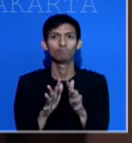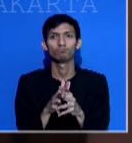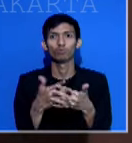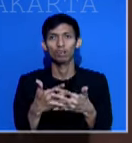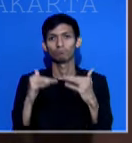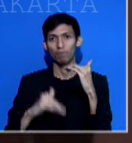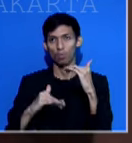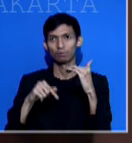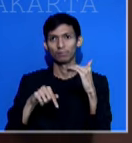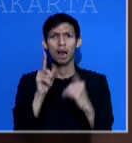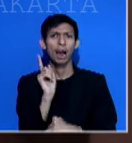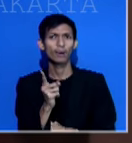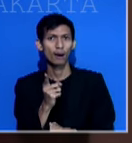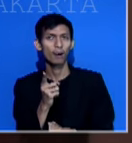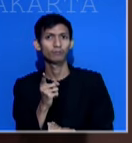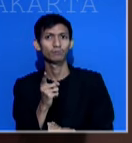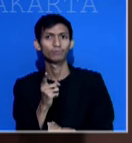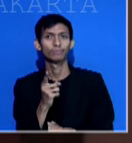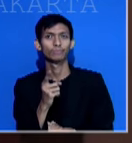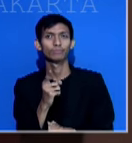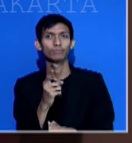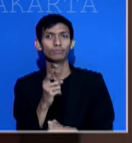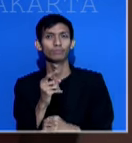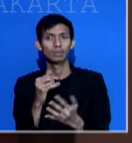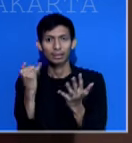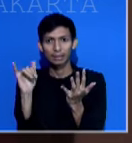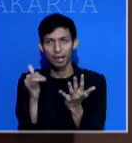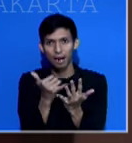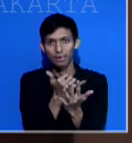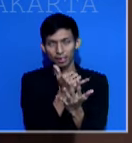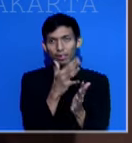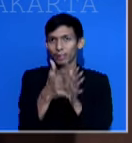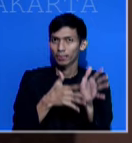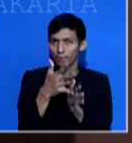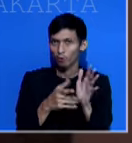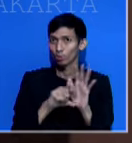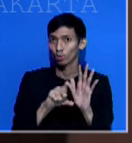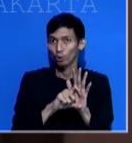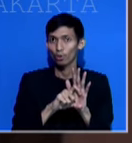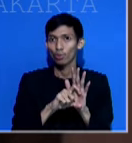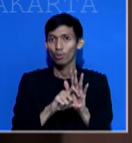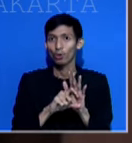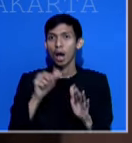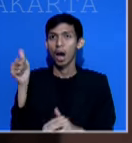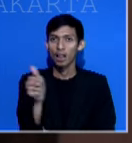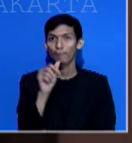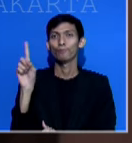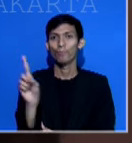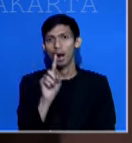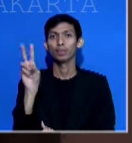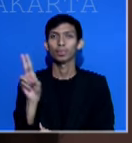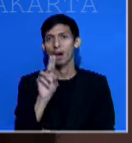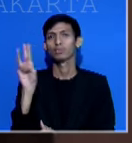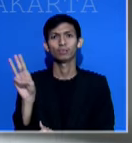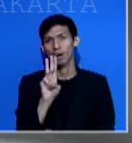terdapat ee hijaiah hijaiah isyarat seperti itu e contohnya Alif kemudian ba ta